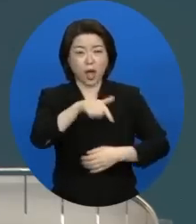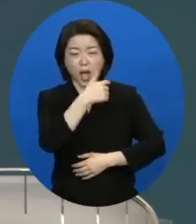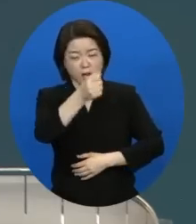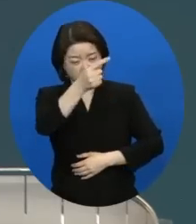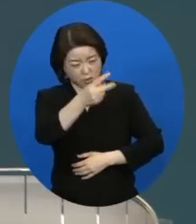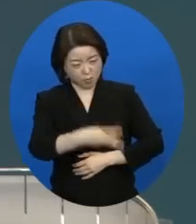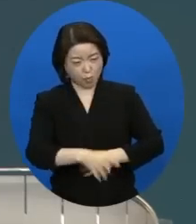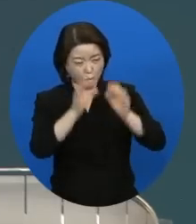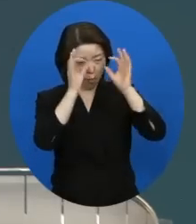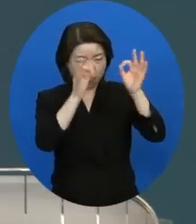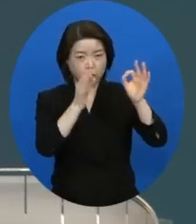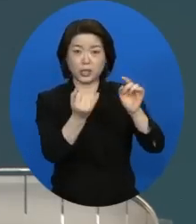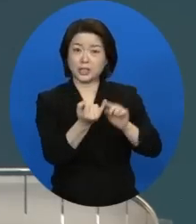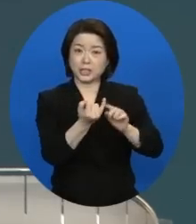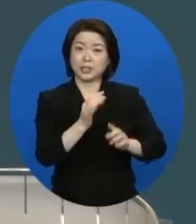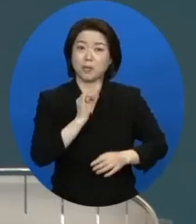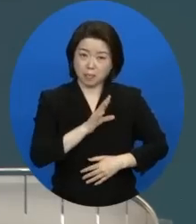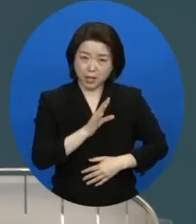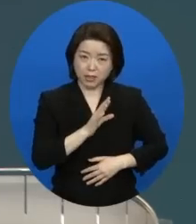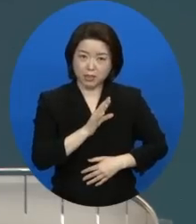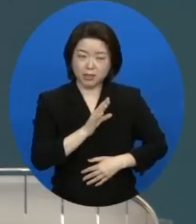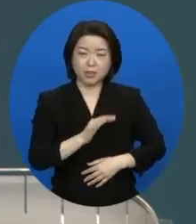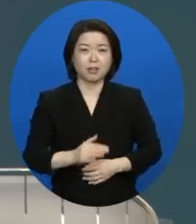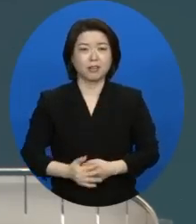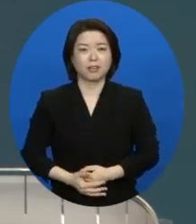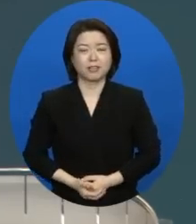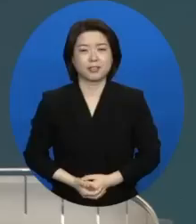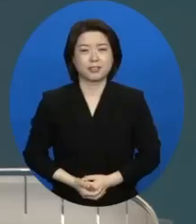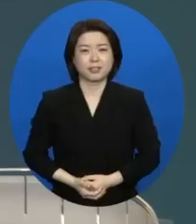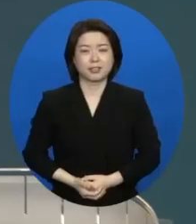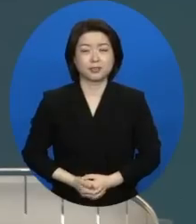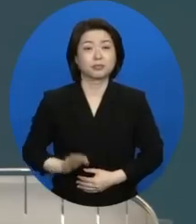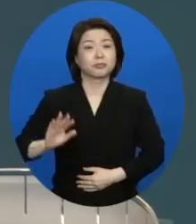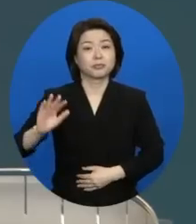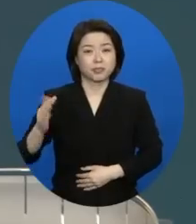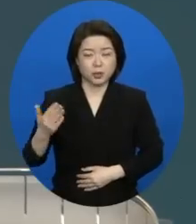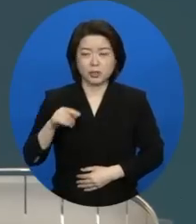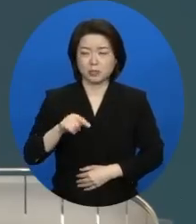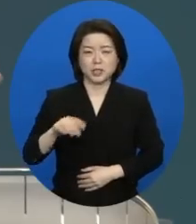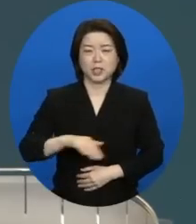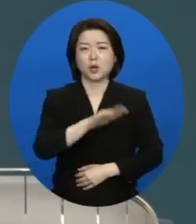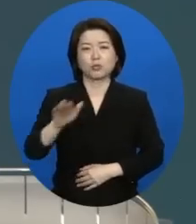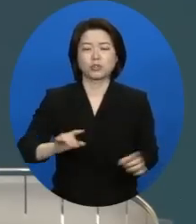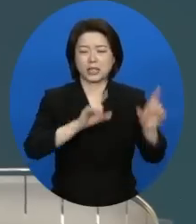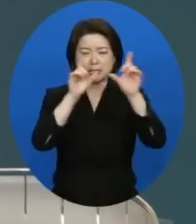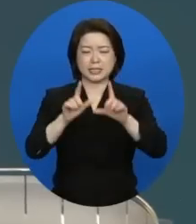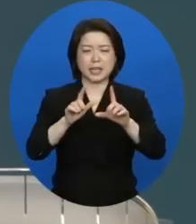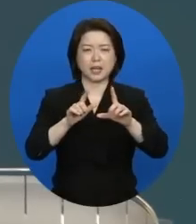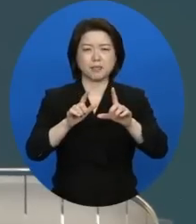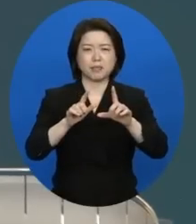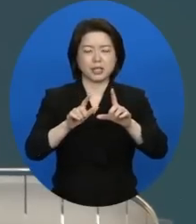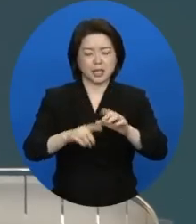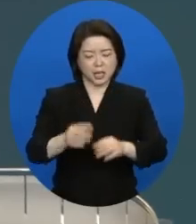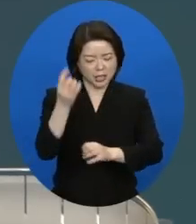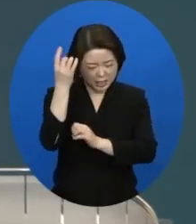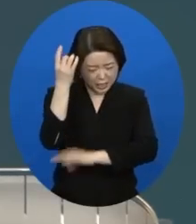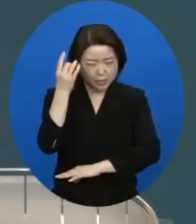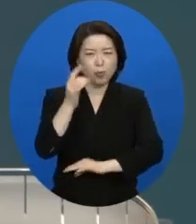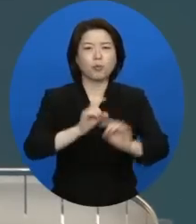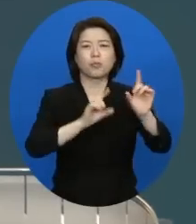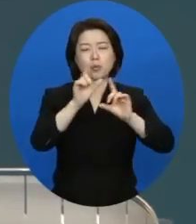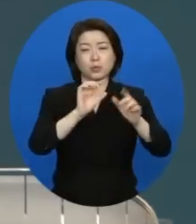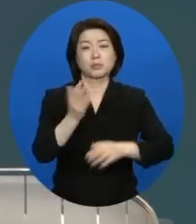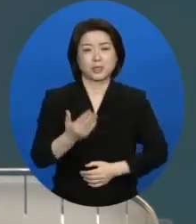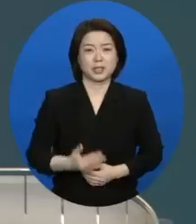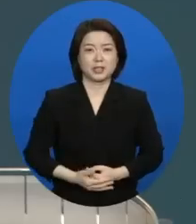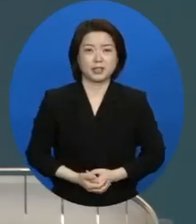몇 번씩 보고 사는 걸까요? 요즘에는 이것이 우리의 삶의 스타일이 되었습니다.